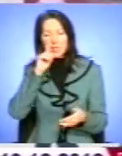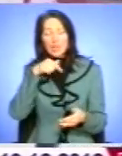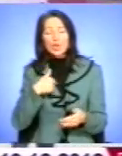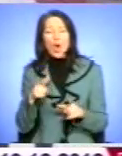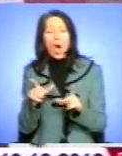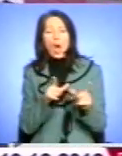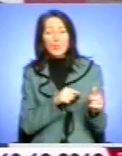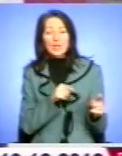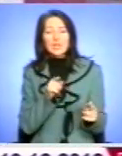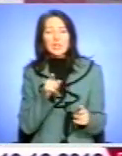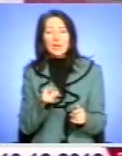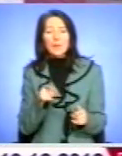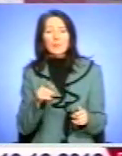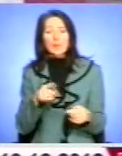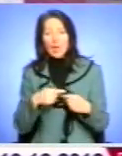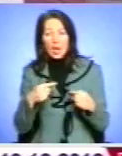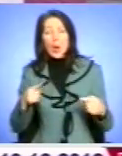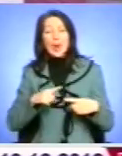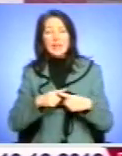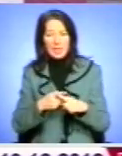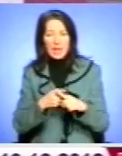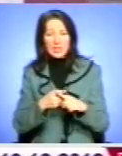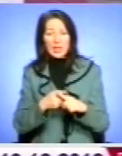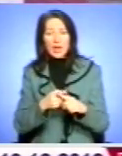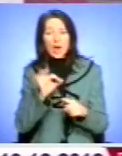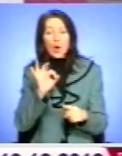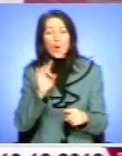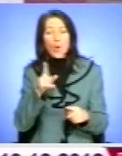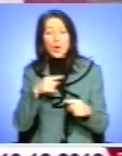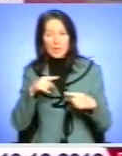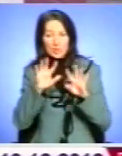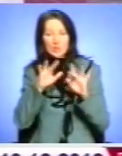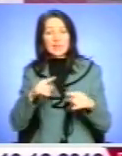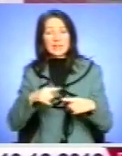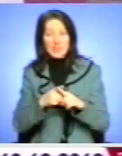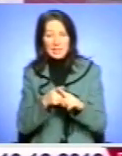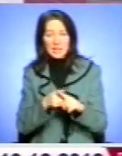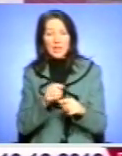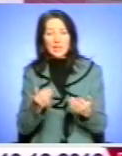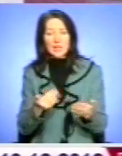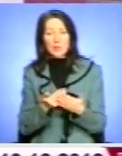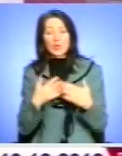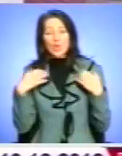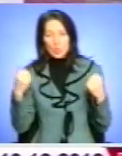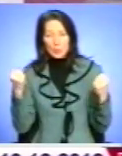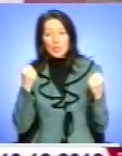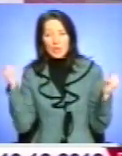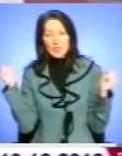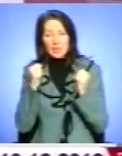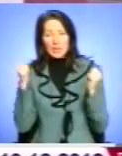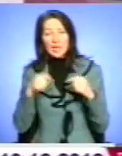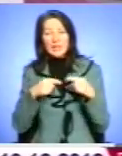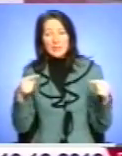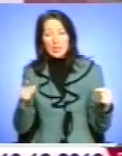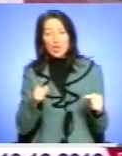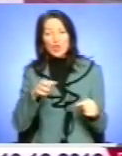там і побутова техніка, і оргтехніка поїхала, і певний спортивний інвентар поїхав. Тобто,